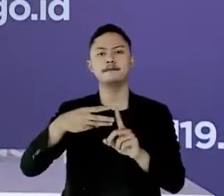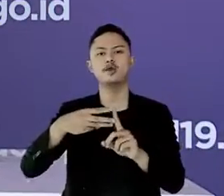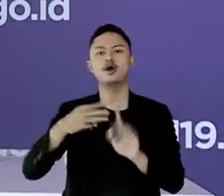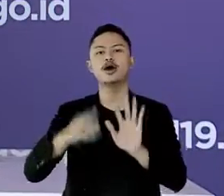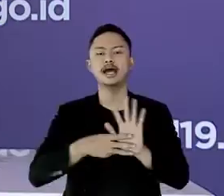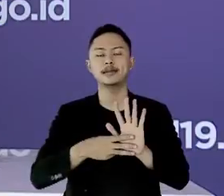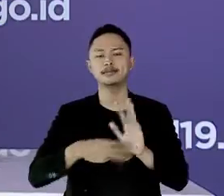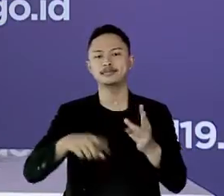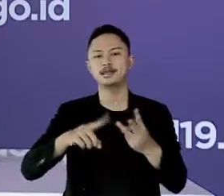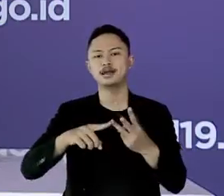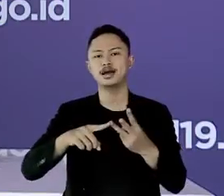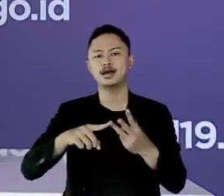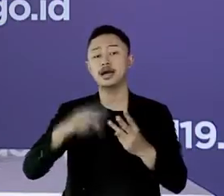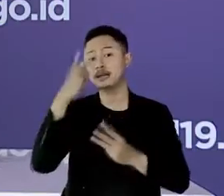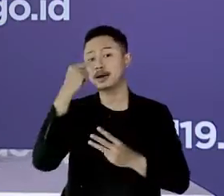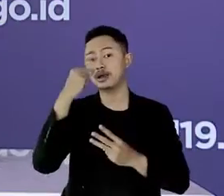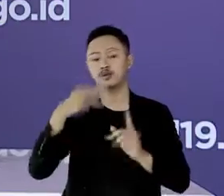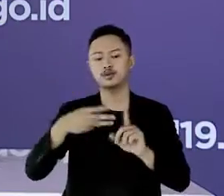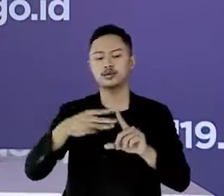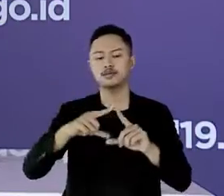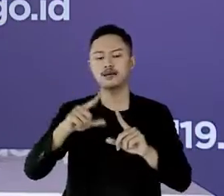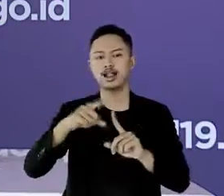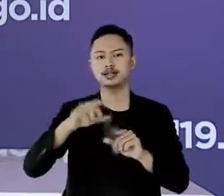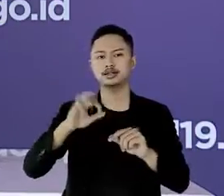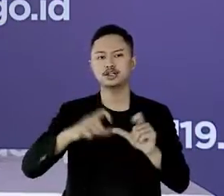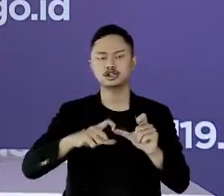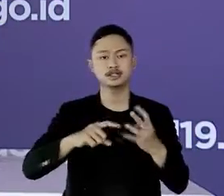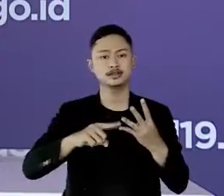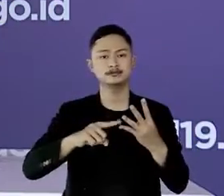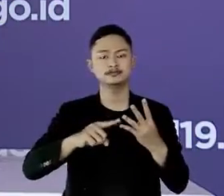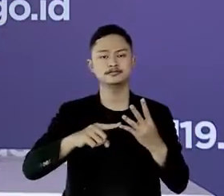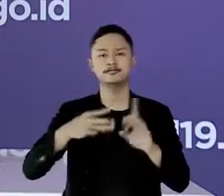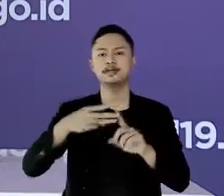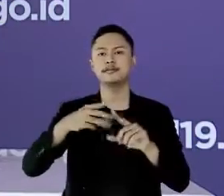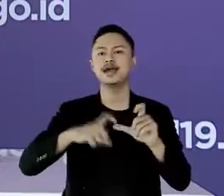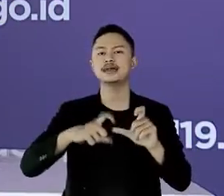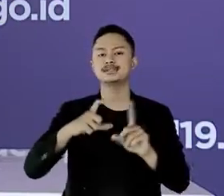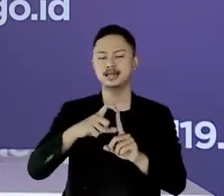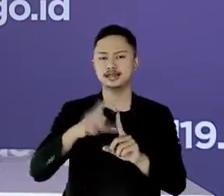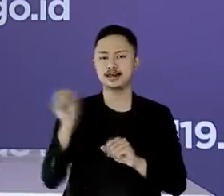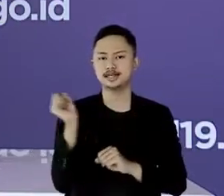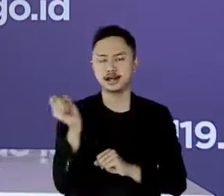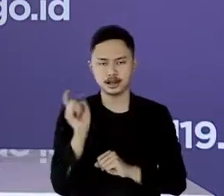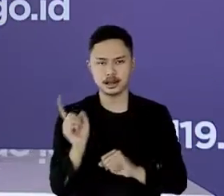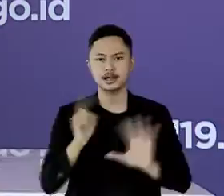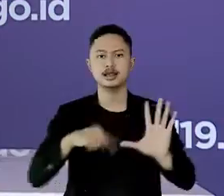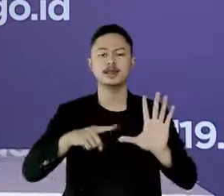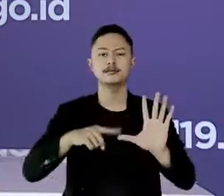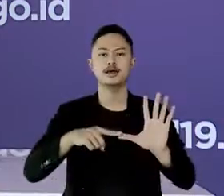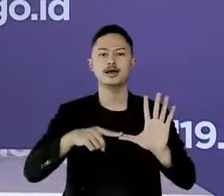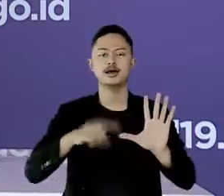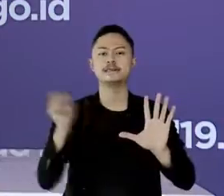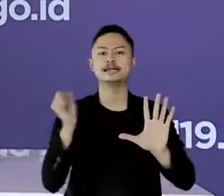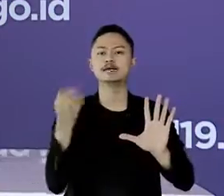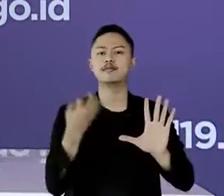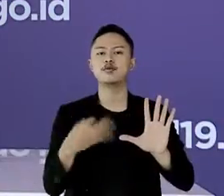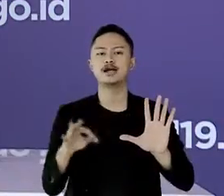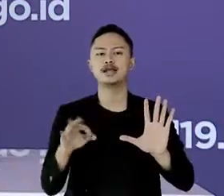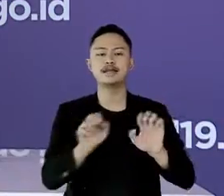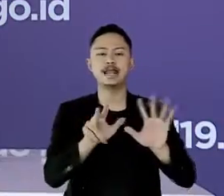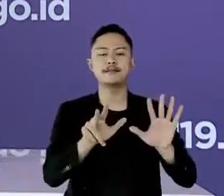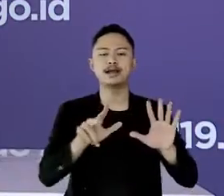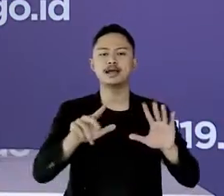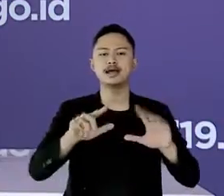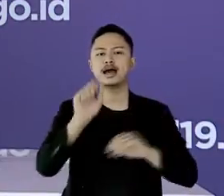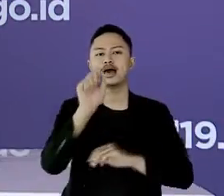Pasar Baltos di Bandung Pasar Modern BSD di Tangerang Selatan pasar modern 8